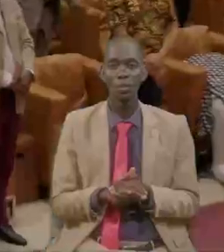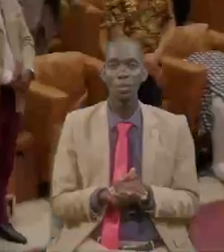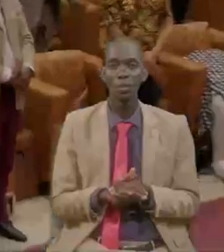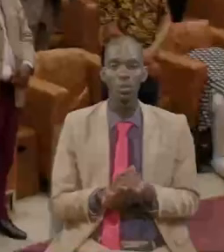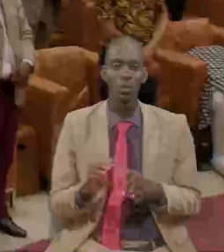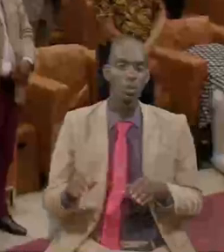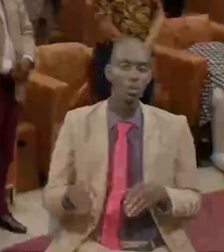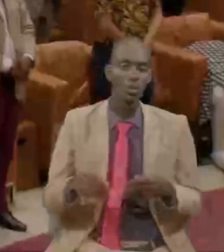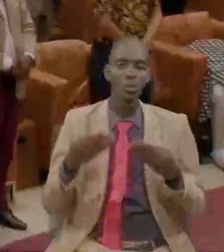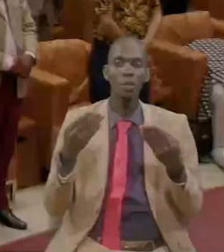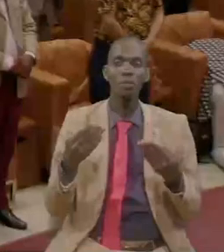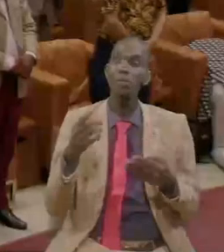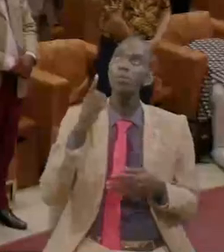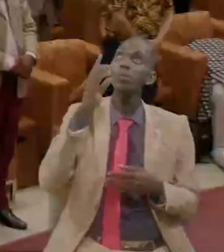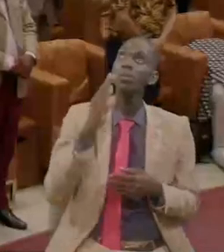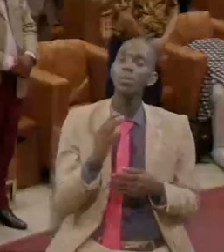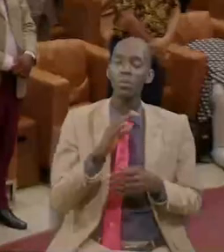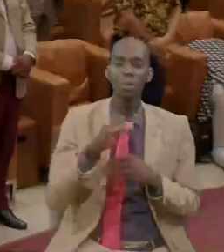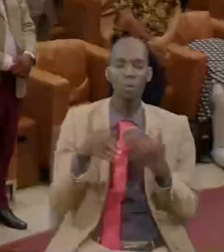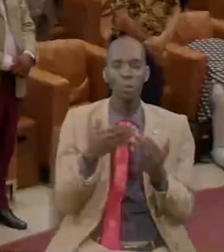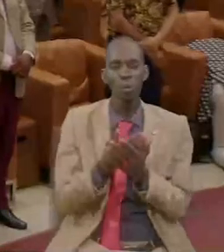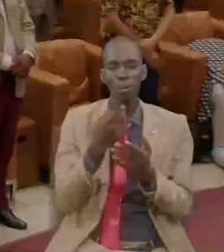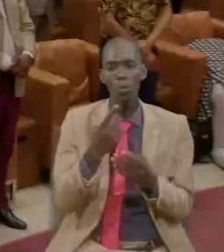Vous plaisez au Dieu de gloire.